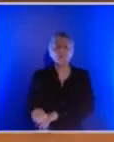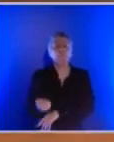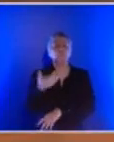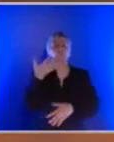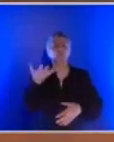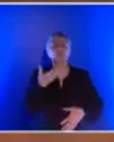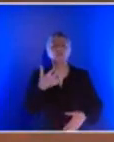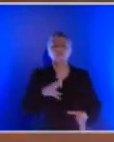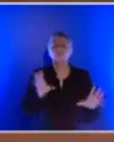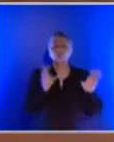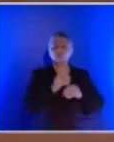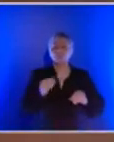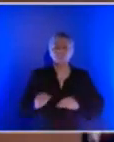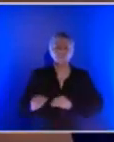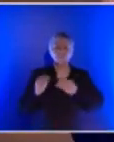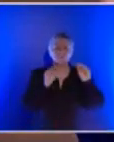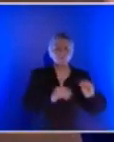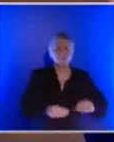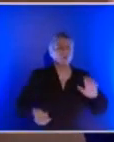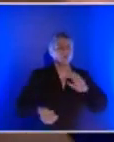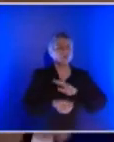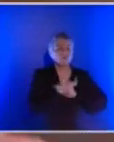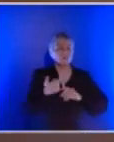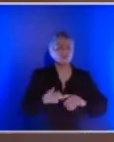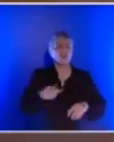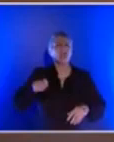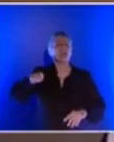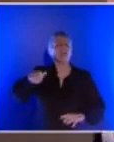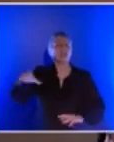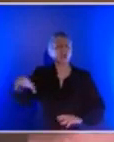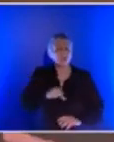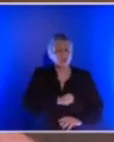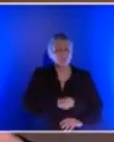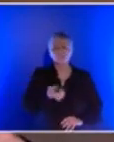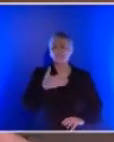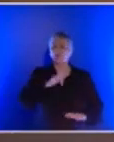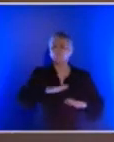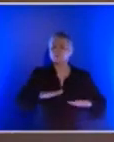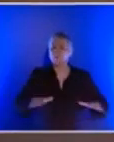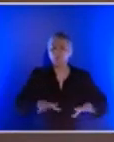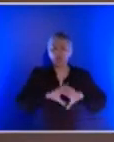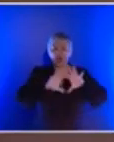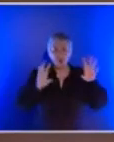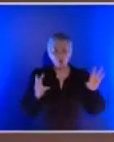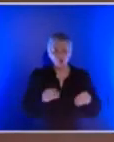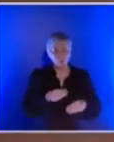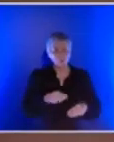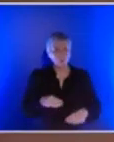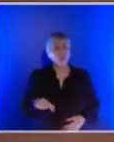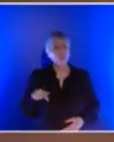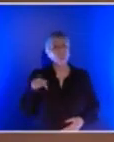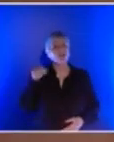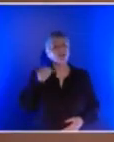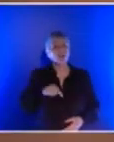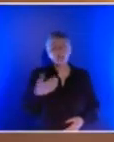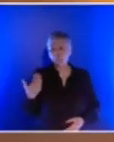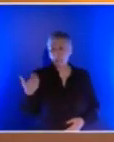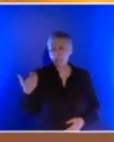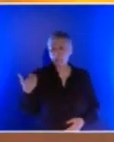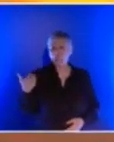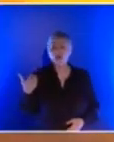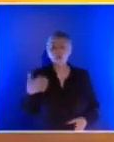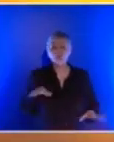ομόφυλων ζευγαριών, το δικαίωμα υιοθεσίας, των παιδιών, αυτό το απαράδεκτο νομοσχέδιο που ήρθε πρόσφατα από τη